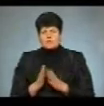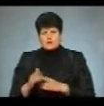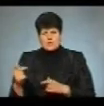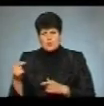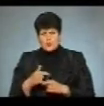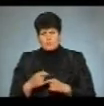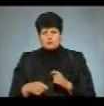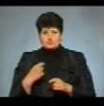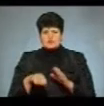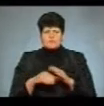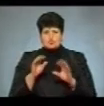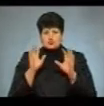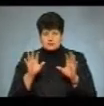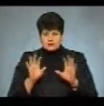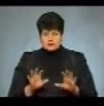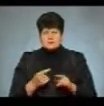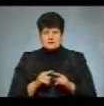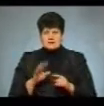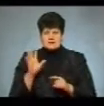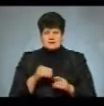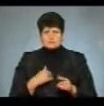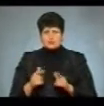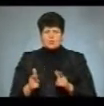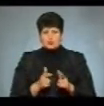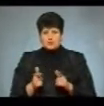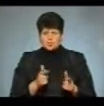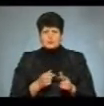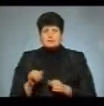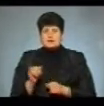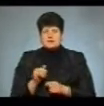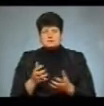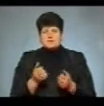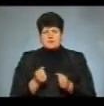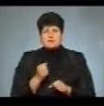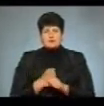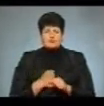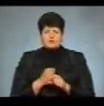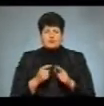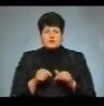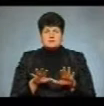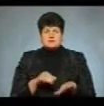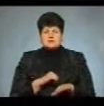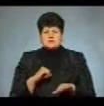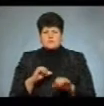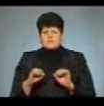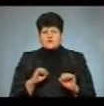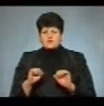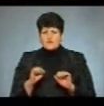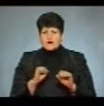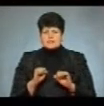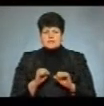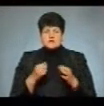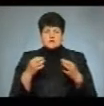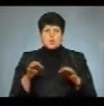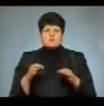порушення виборчого законодавства. Ну, це от все ми готові. Ми готувалися, мали роботу з органами місцевого самоврядування, з